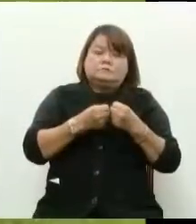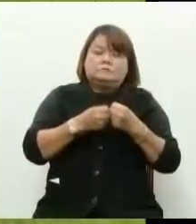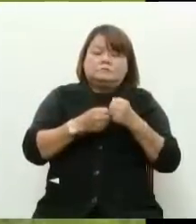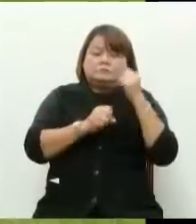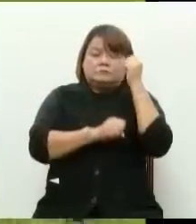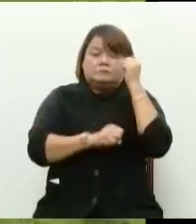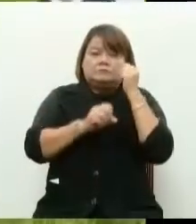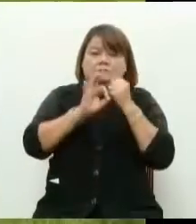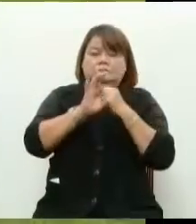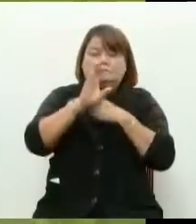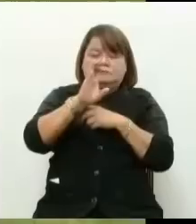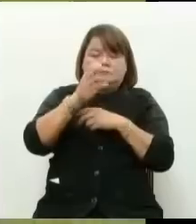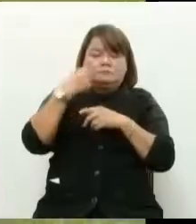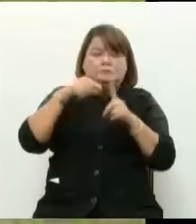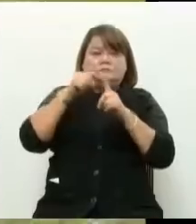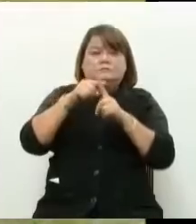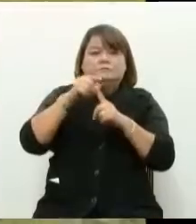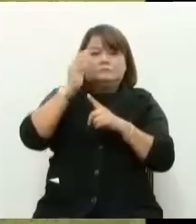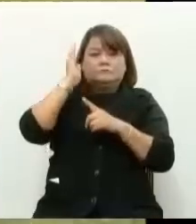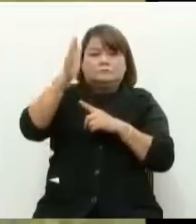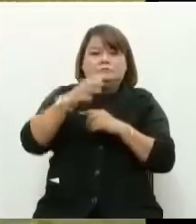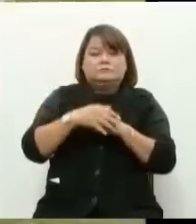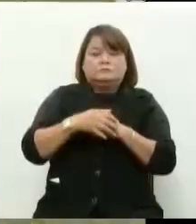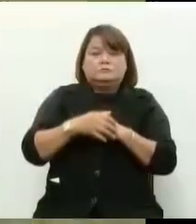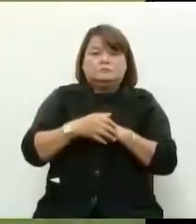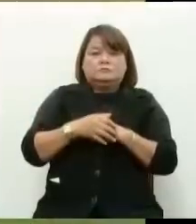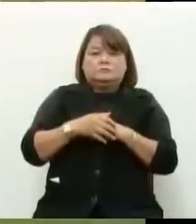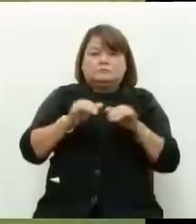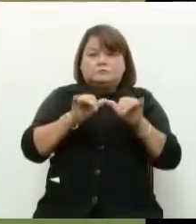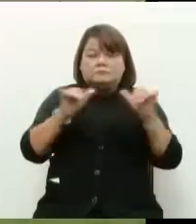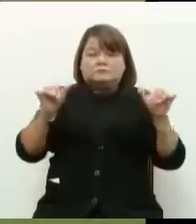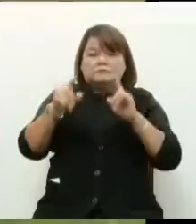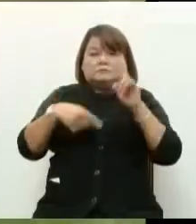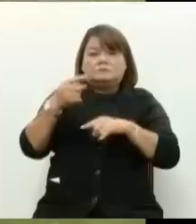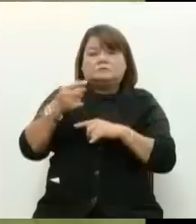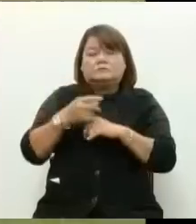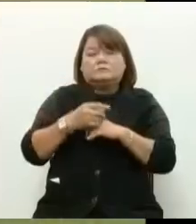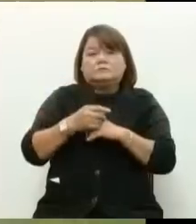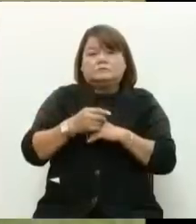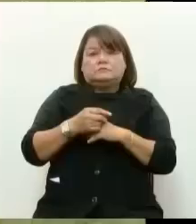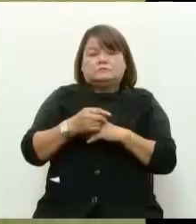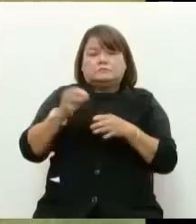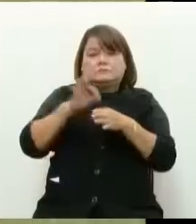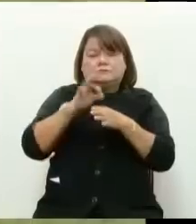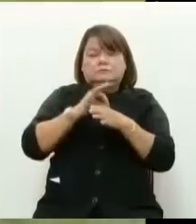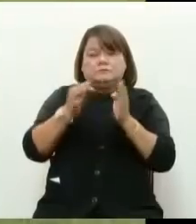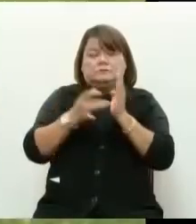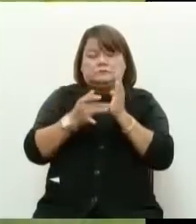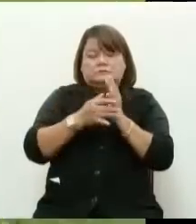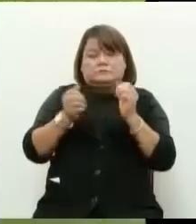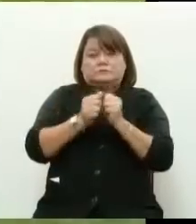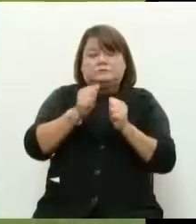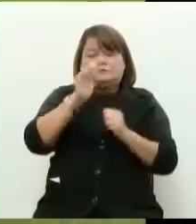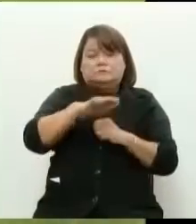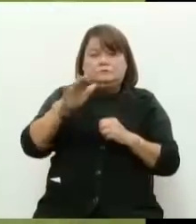ซึ่งก็อยู่ในเป้าหมายต่อไปแล้วก็อีกประเด็นหนึ่งก็จะขยายไปสู่การฝึกทักษะให้กับนักเรียน